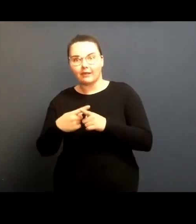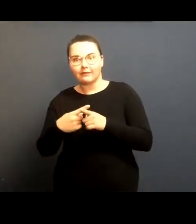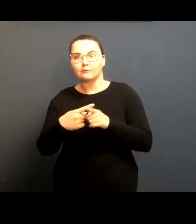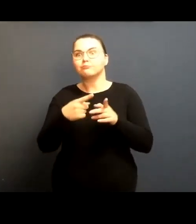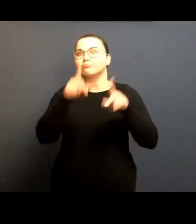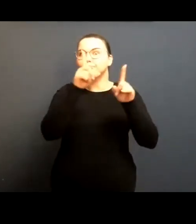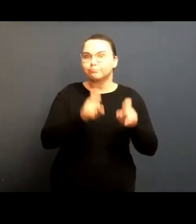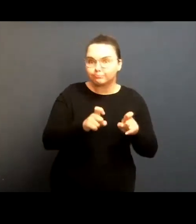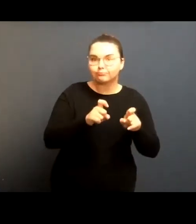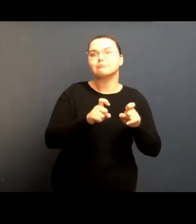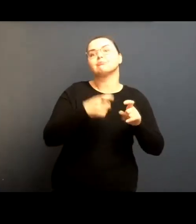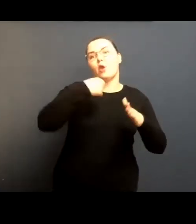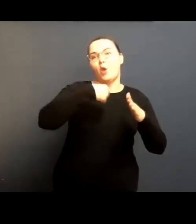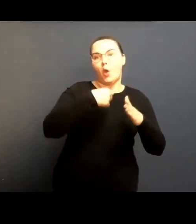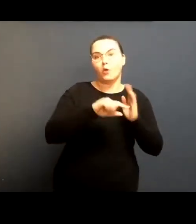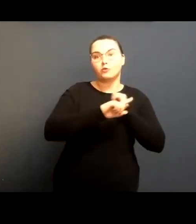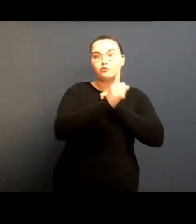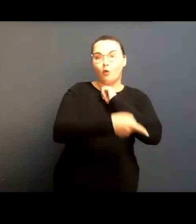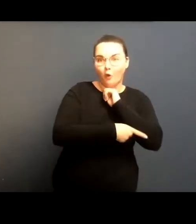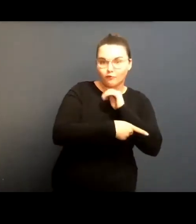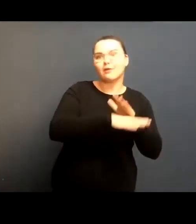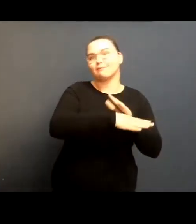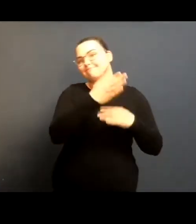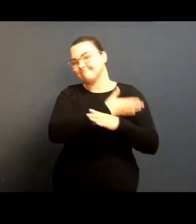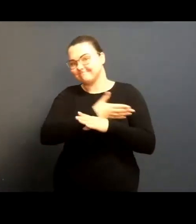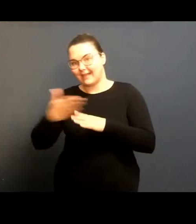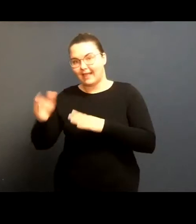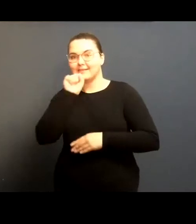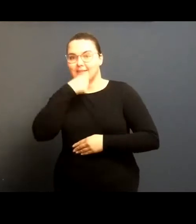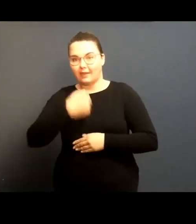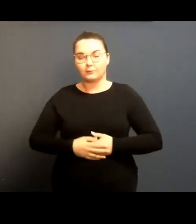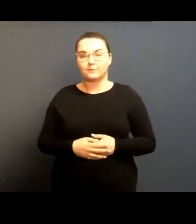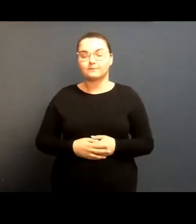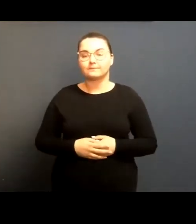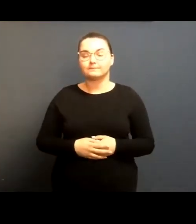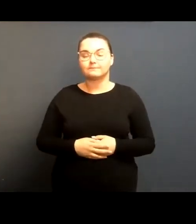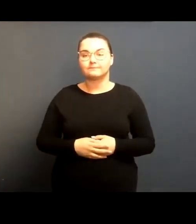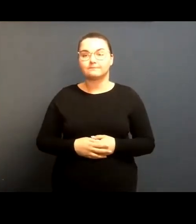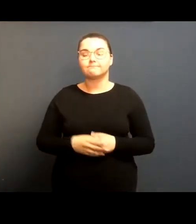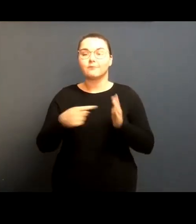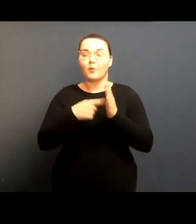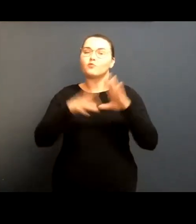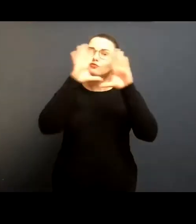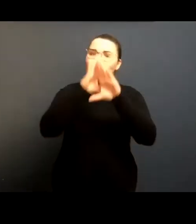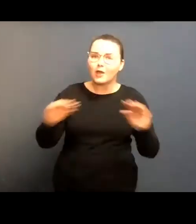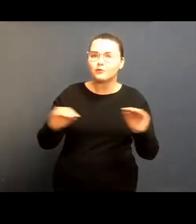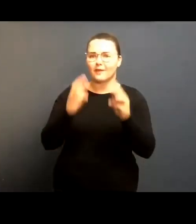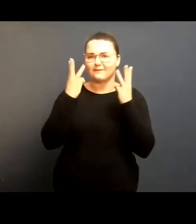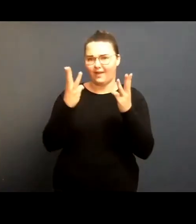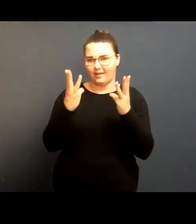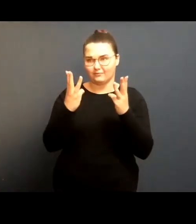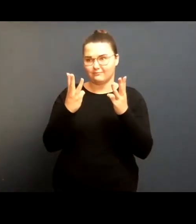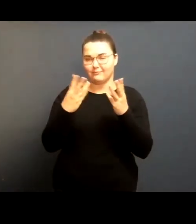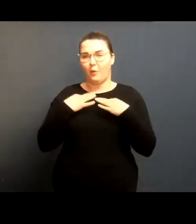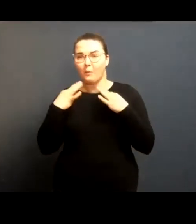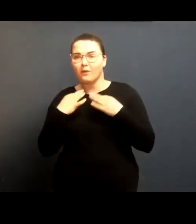charakteryzuje się innością, zadań, przebiegiem, uwarunkowaniami i następstwami. To właśnie ten szacunek dla odmienności w